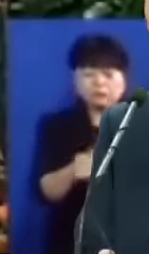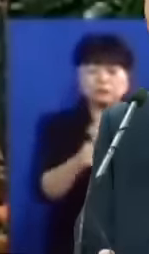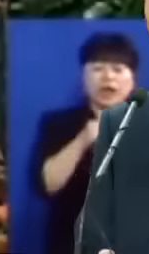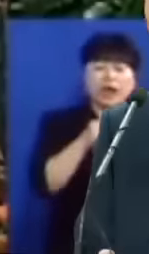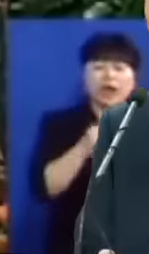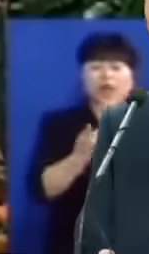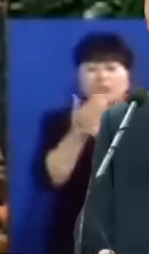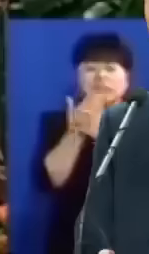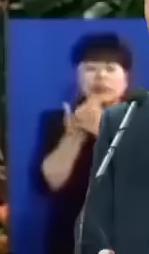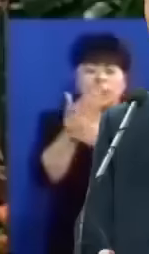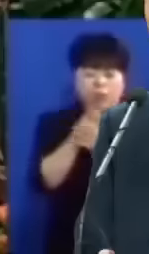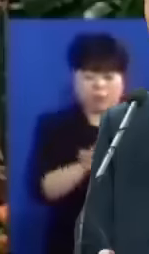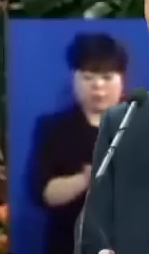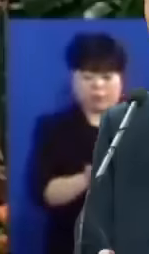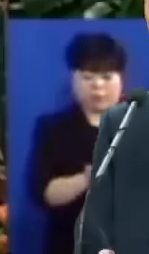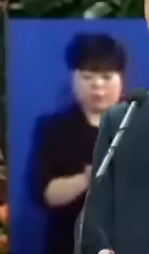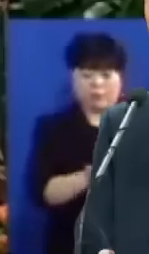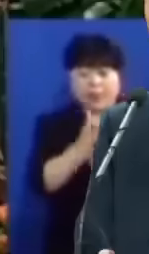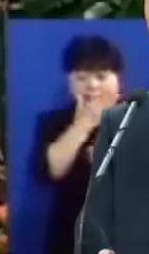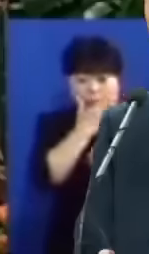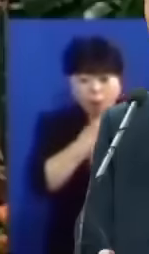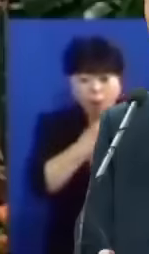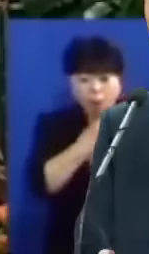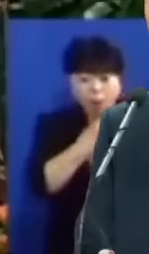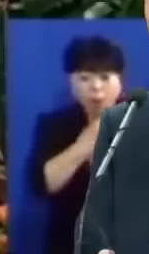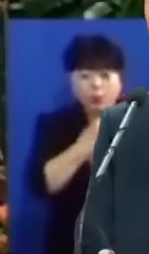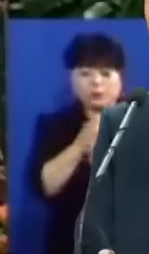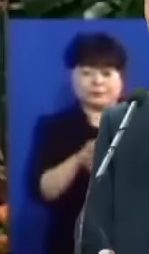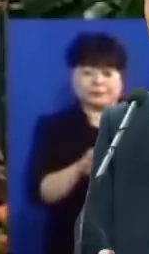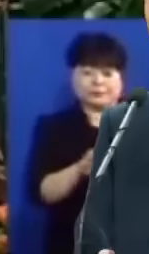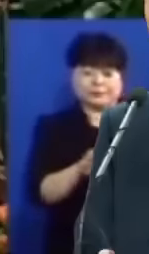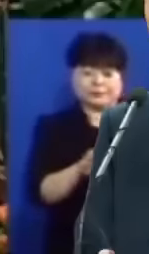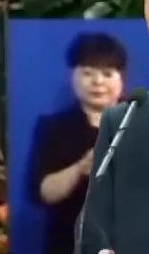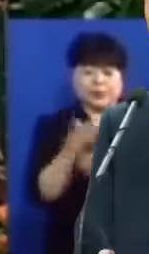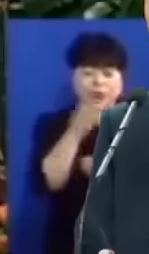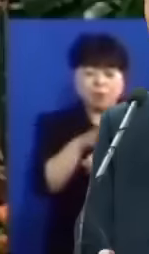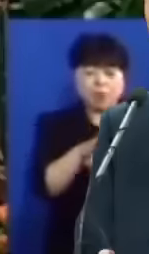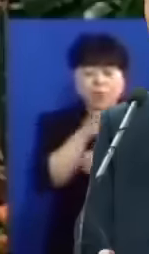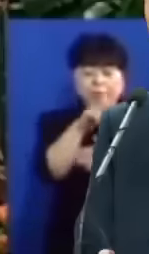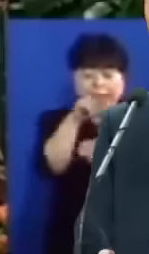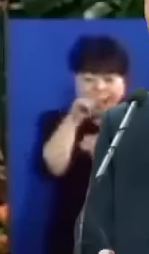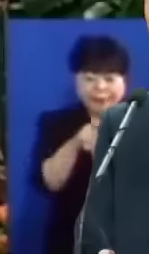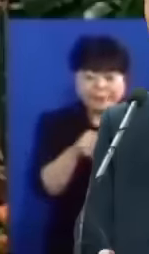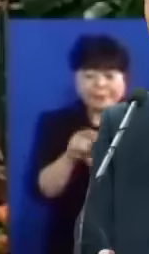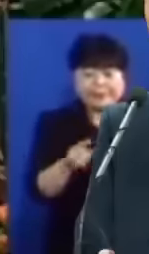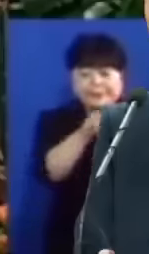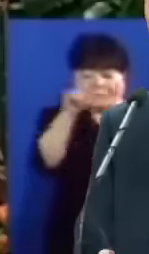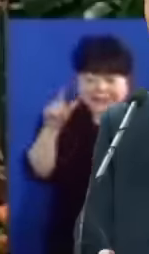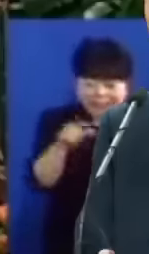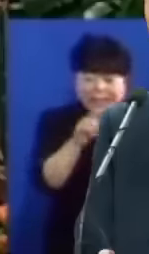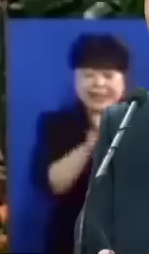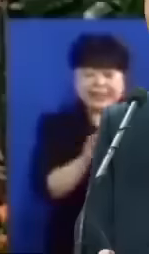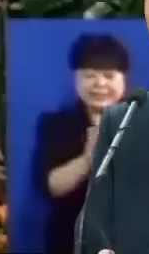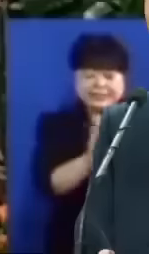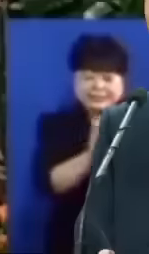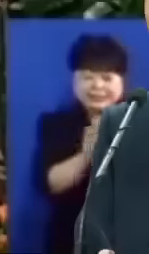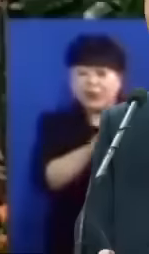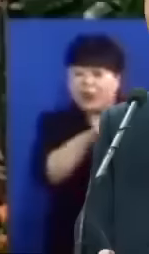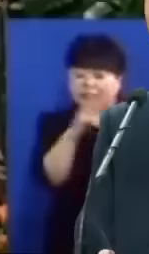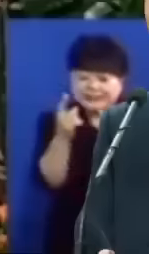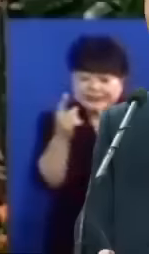사람들이 늘어가고 있습니다. 그러나 행복은 몸과 마음의 생활을